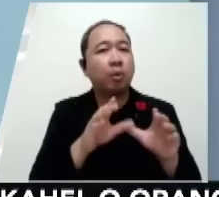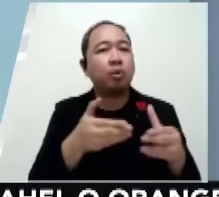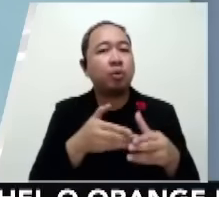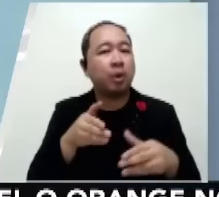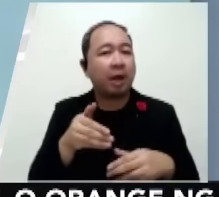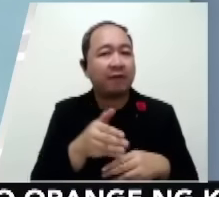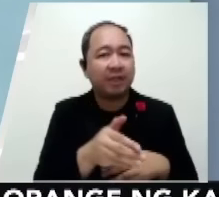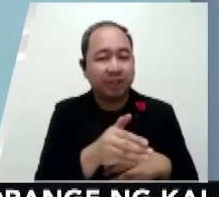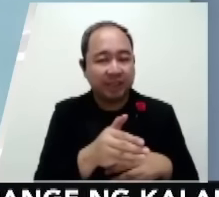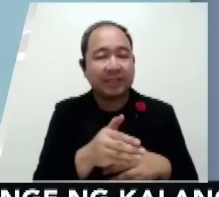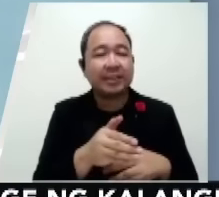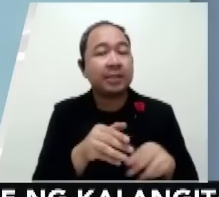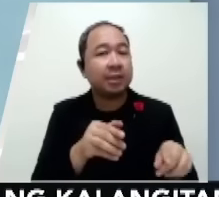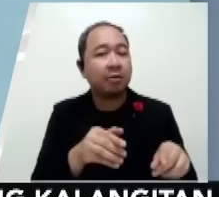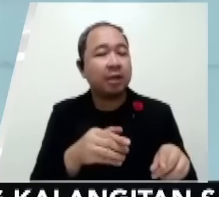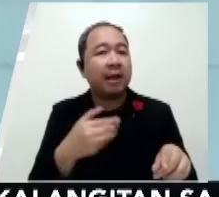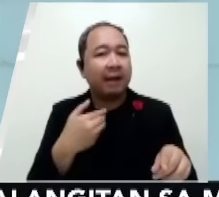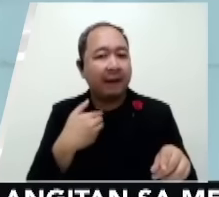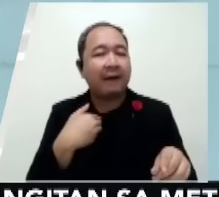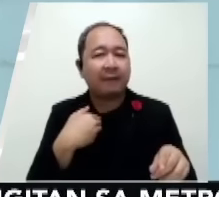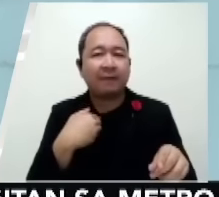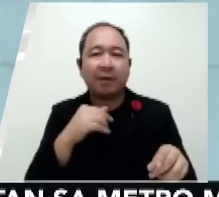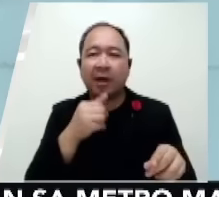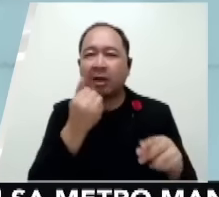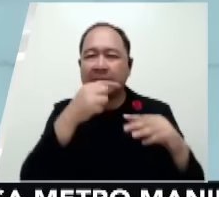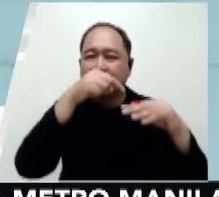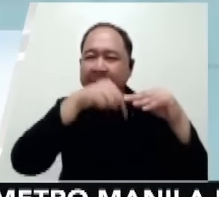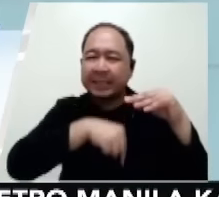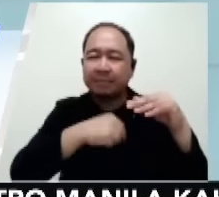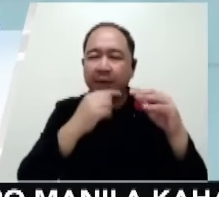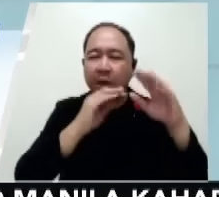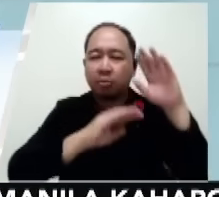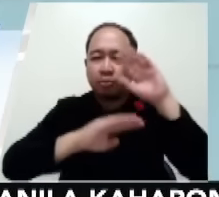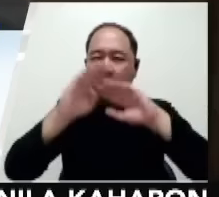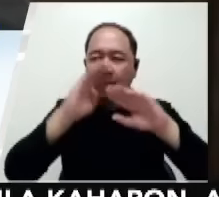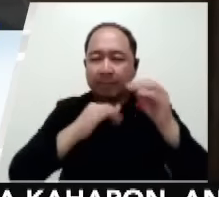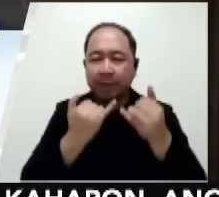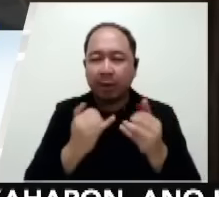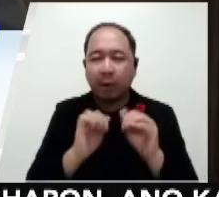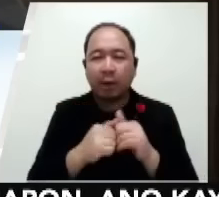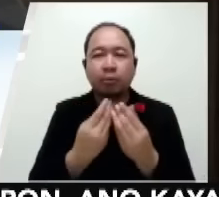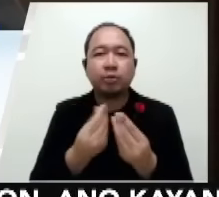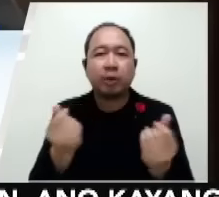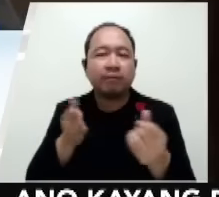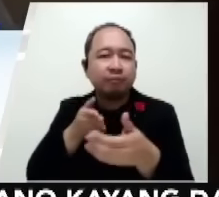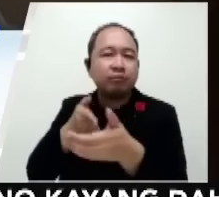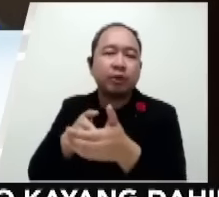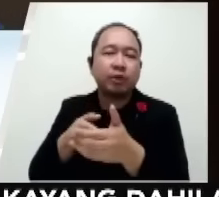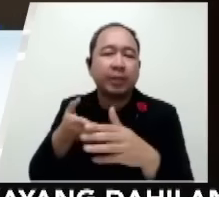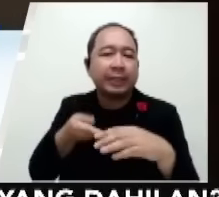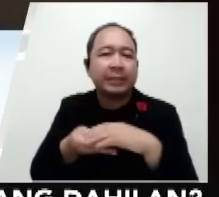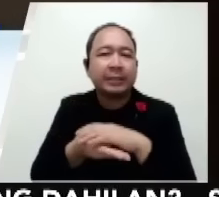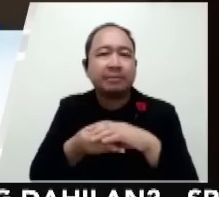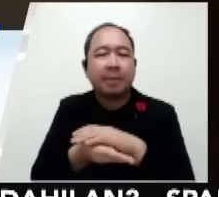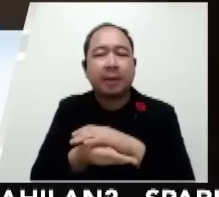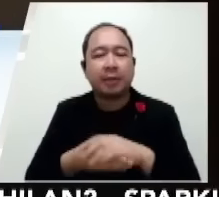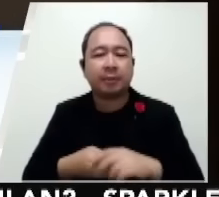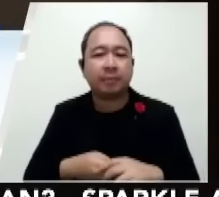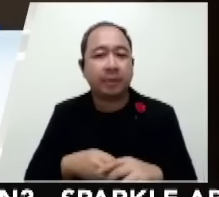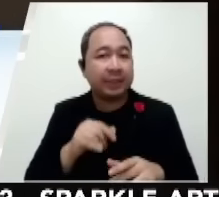may mas malalim pang problema ang tinutugunan ng pagsugpo sa smuggler. Kapag hindi dumadaan sa mga